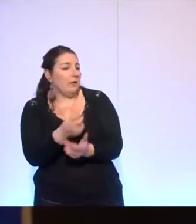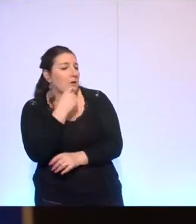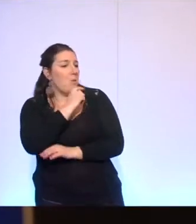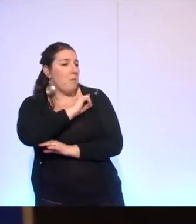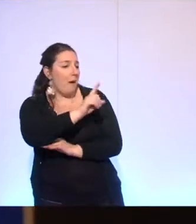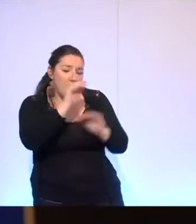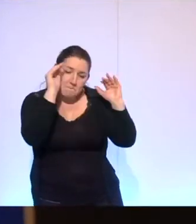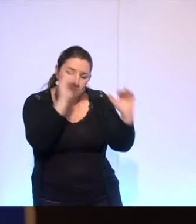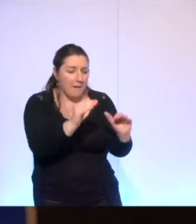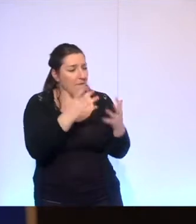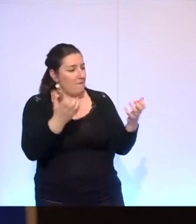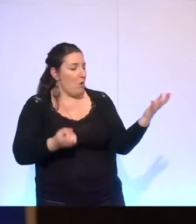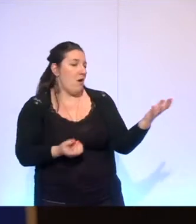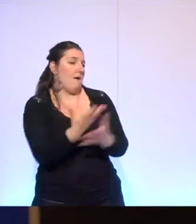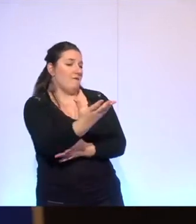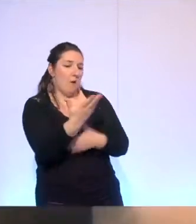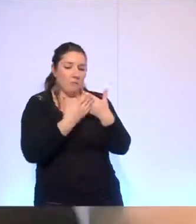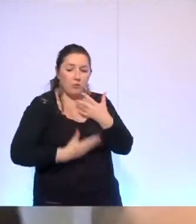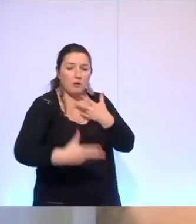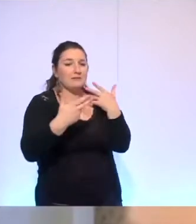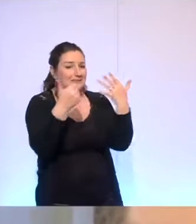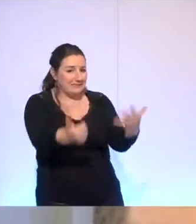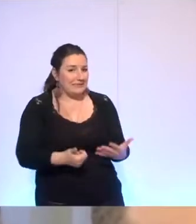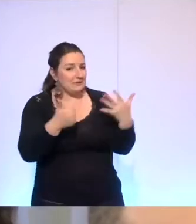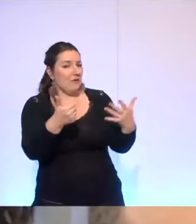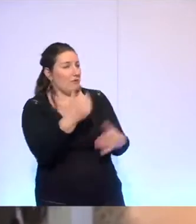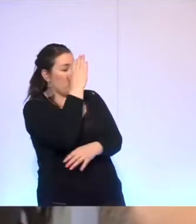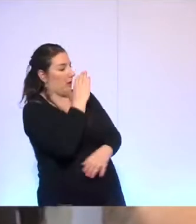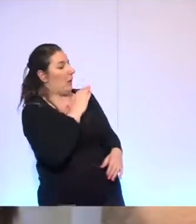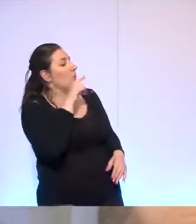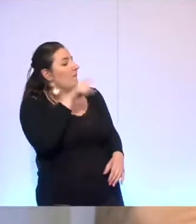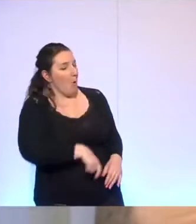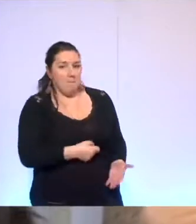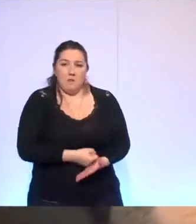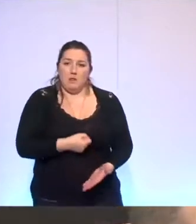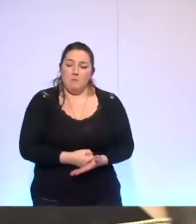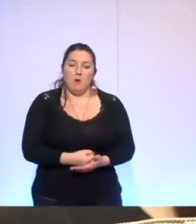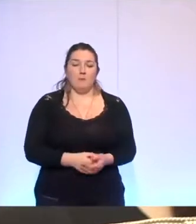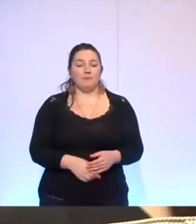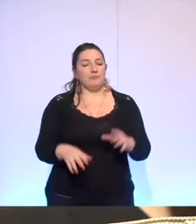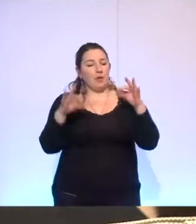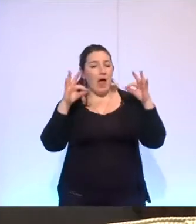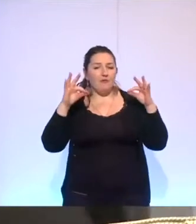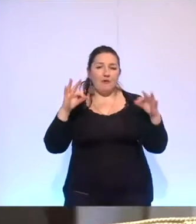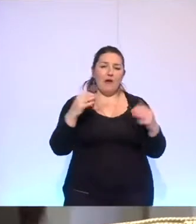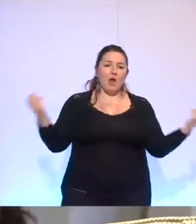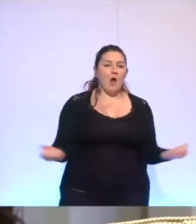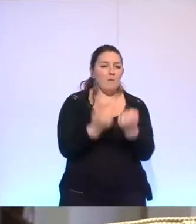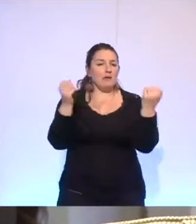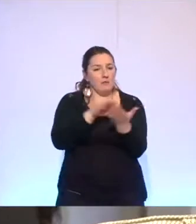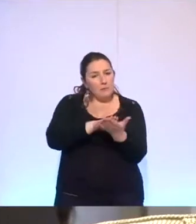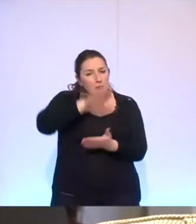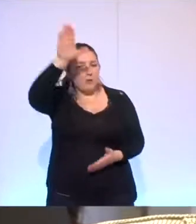souhaitons que vous sachiez tout au long de ce mandat en tenir compte. Concernant vos engagements de campagne, nous jugerons